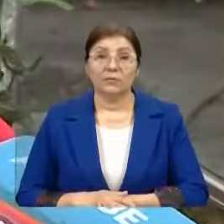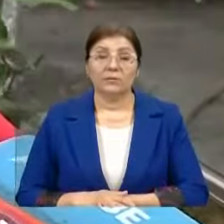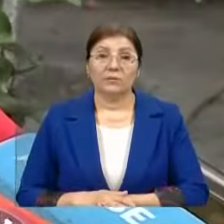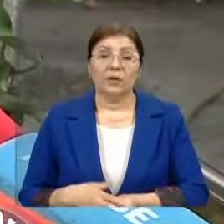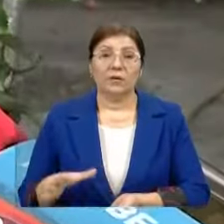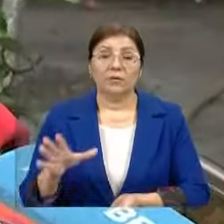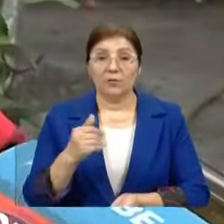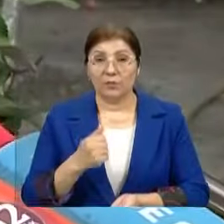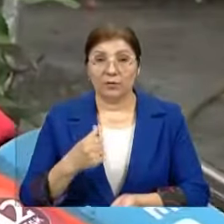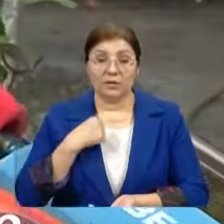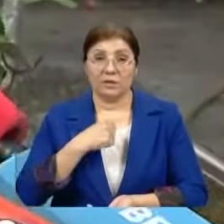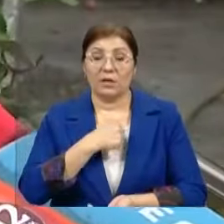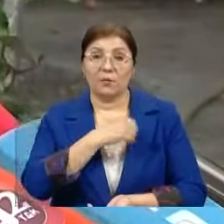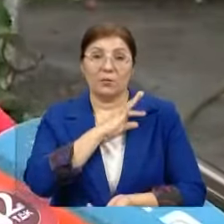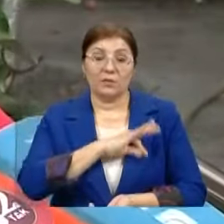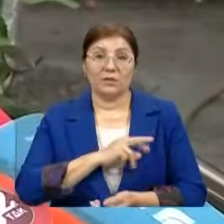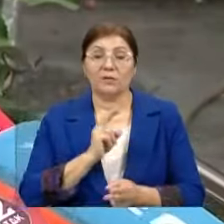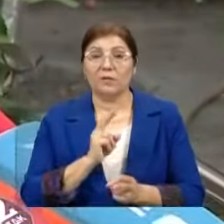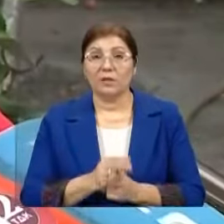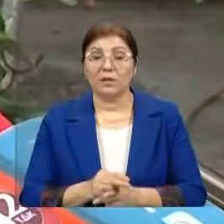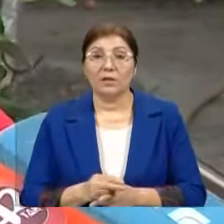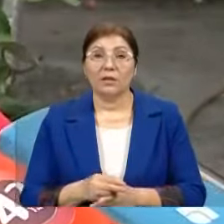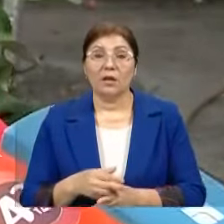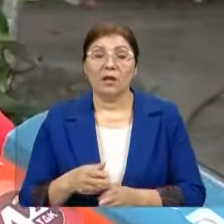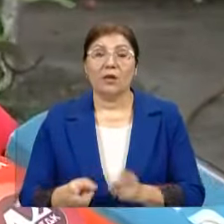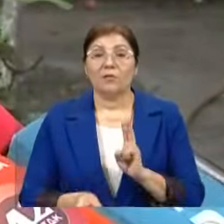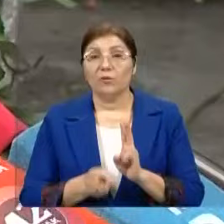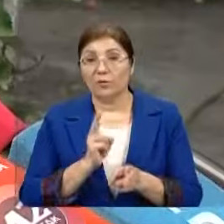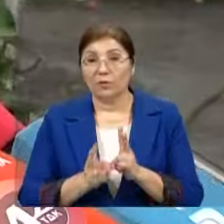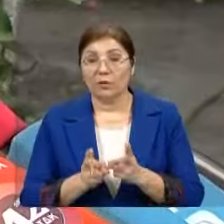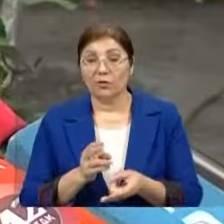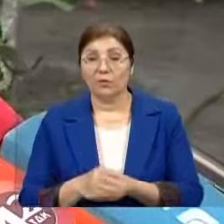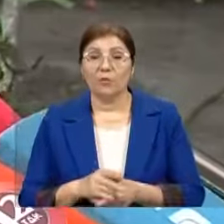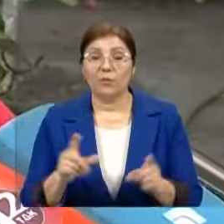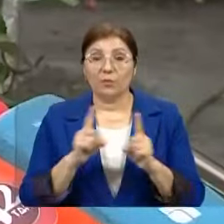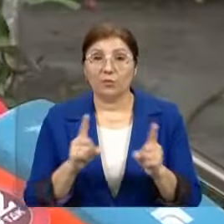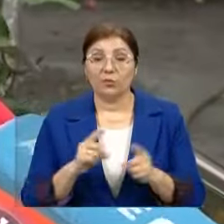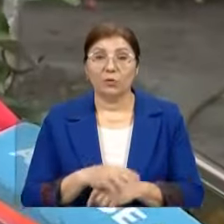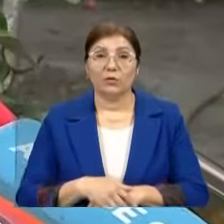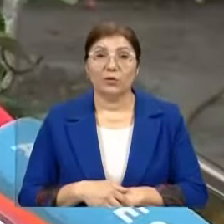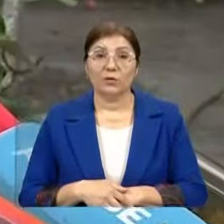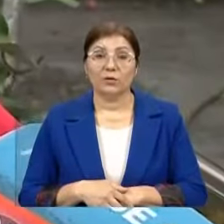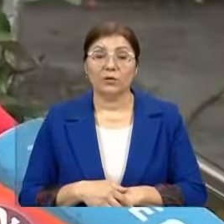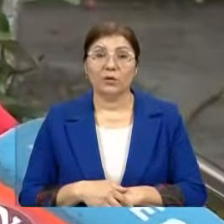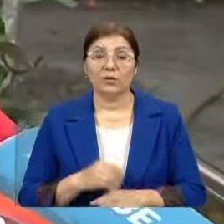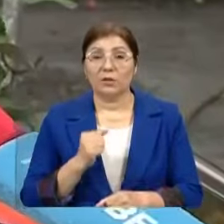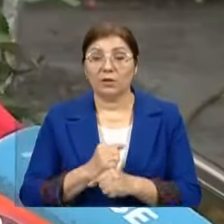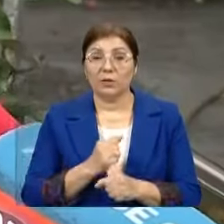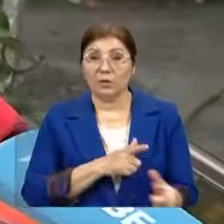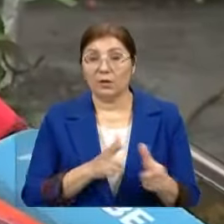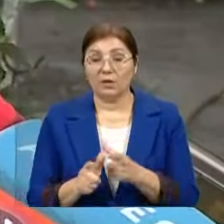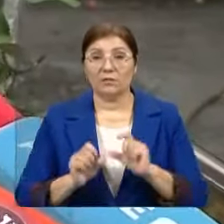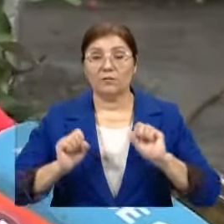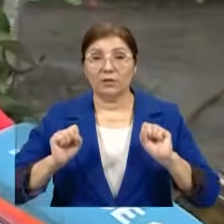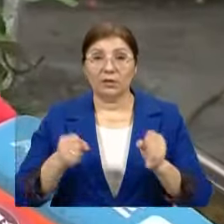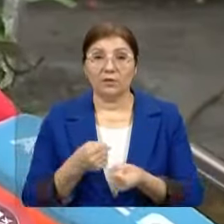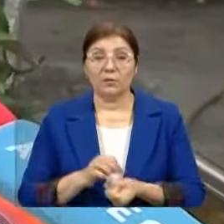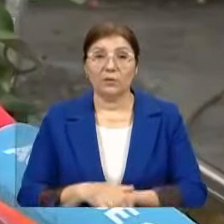идет в нашу столовую. У нас столовая все это перерабатывает. Что-то мы солим, они делают же заготовку на зиму,